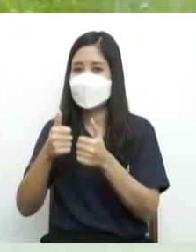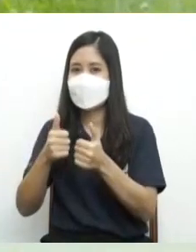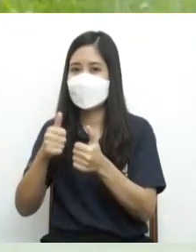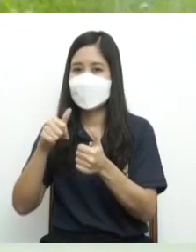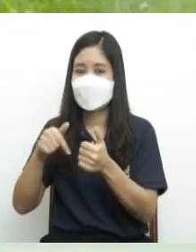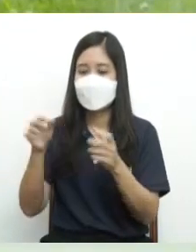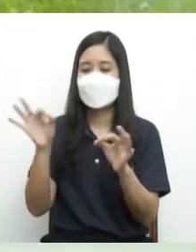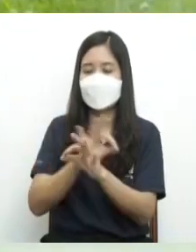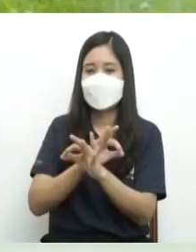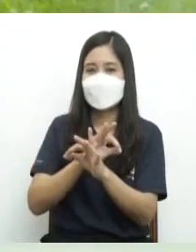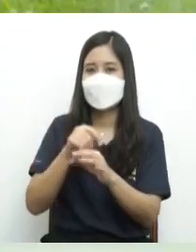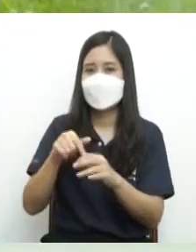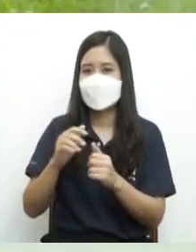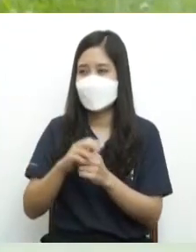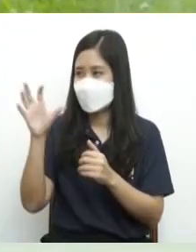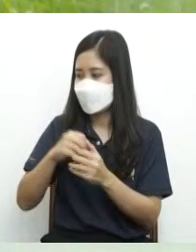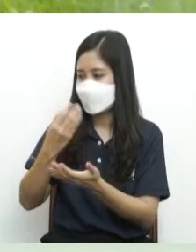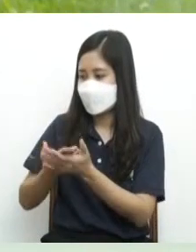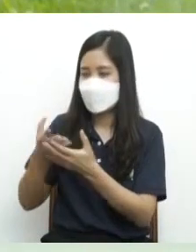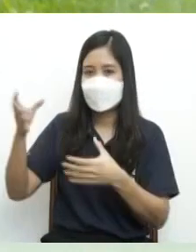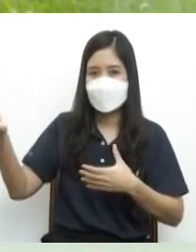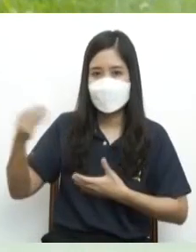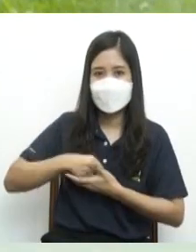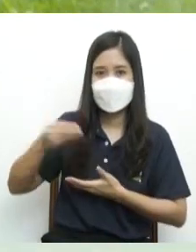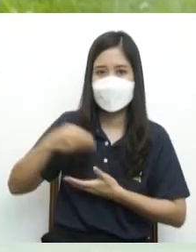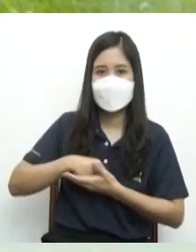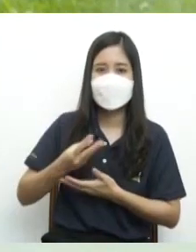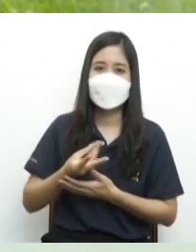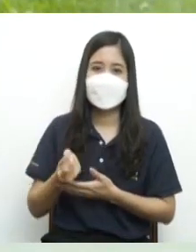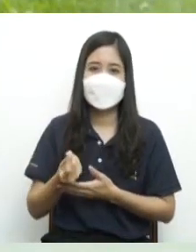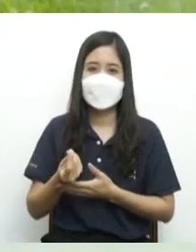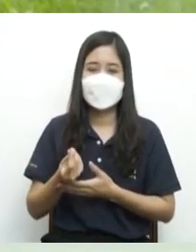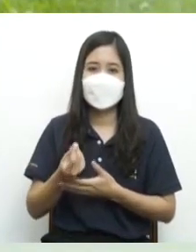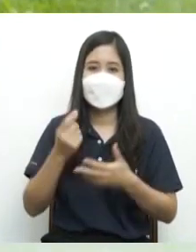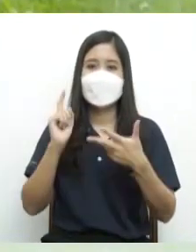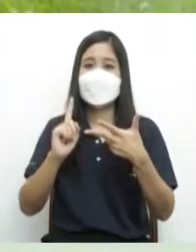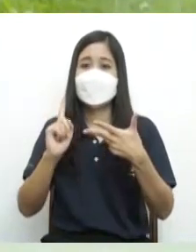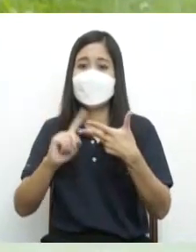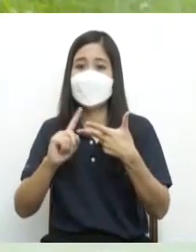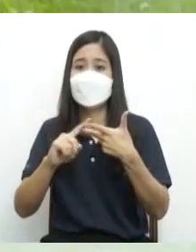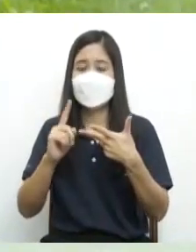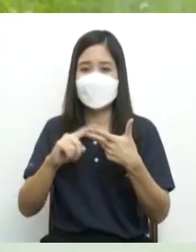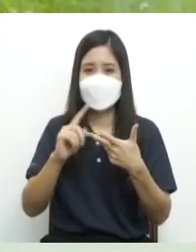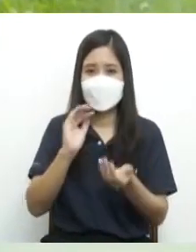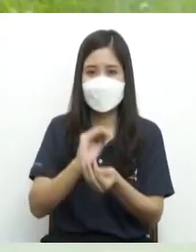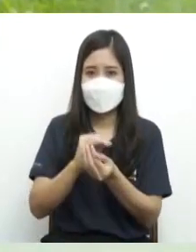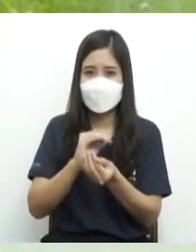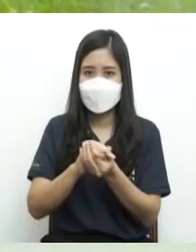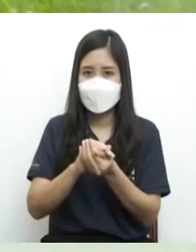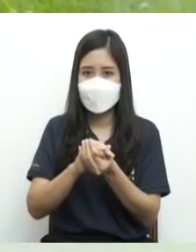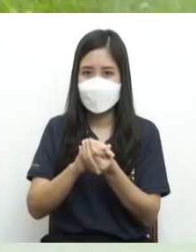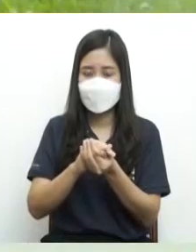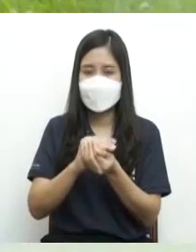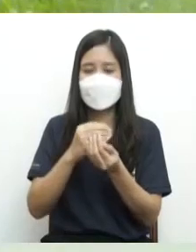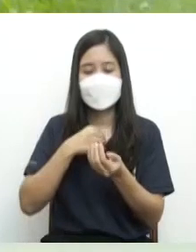ได้แน่ๆอันที่สองเลยเนี่ยผมคิดว่าเราออมนะครับมันก็เหมือนกับการเก็บสะส